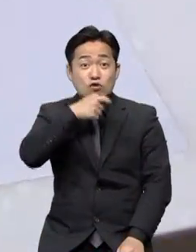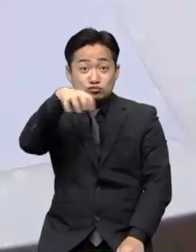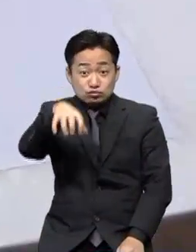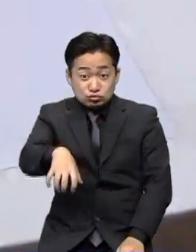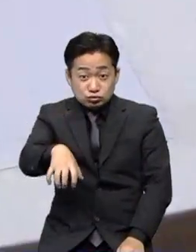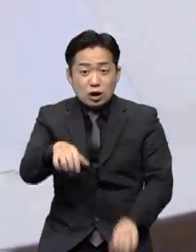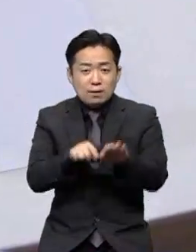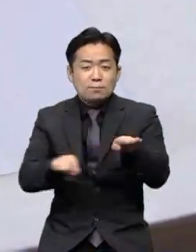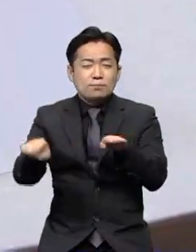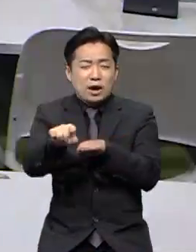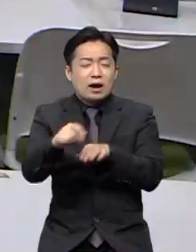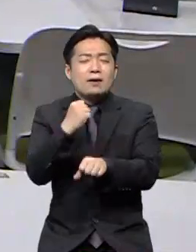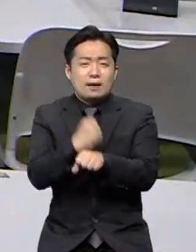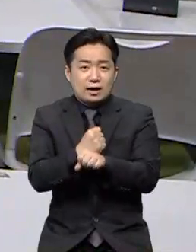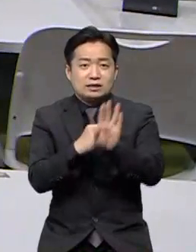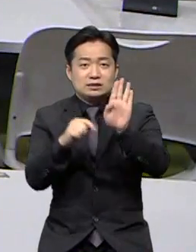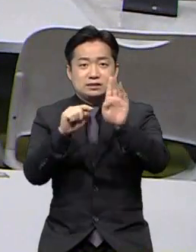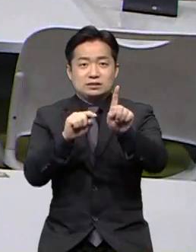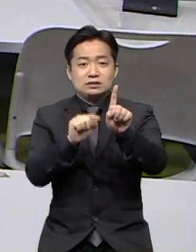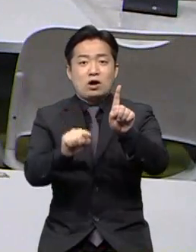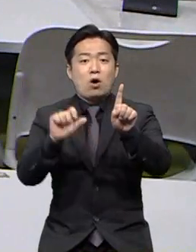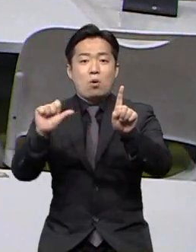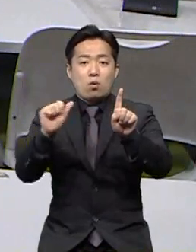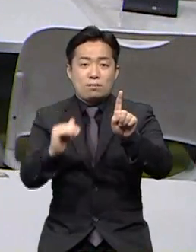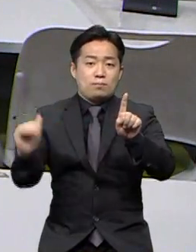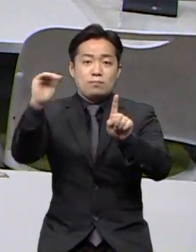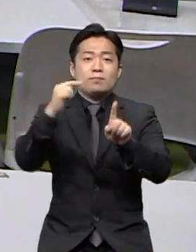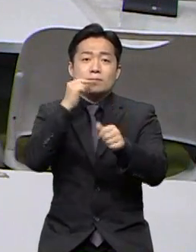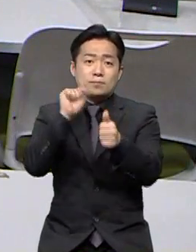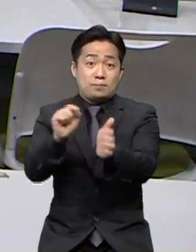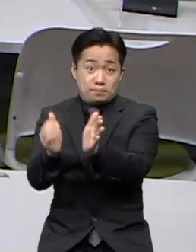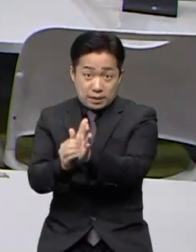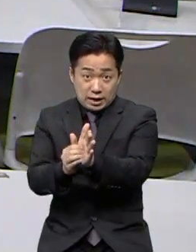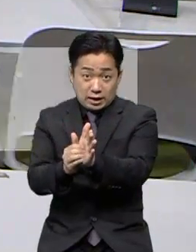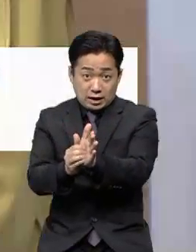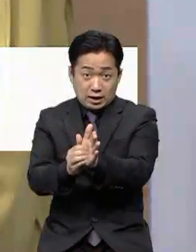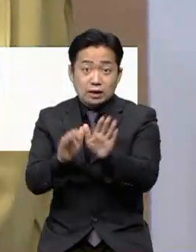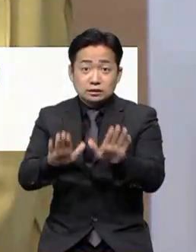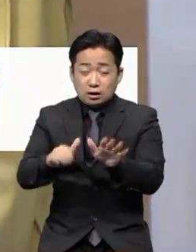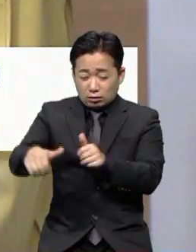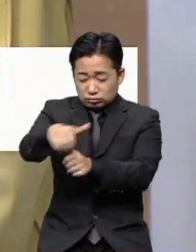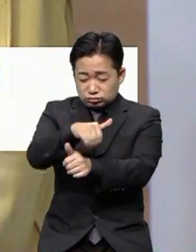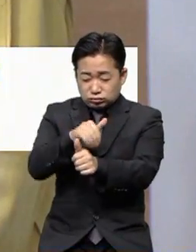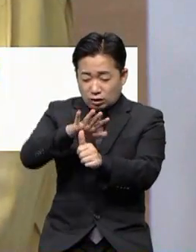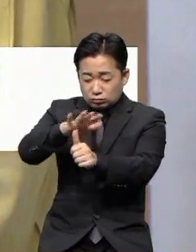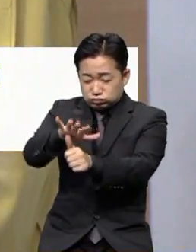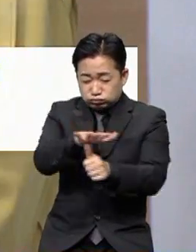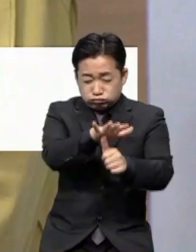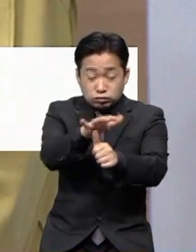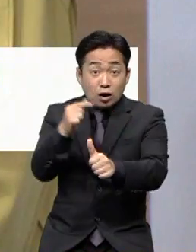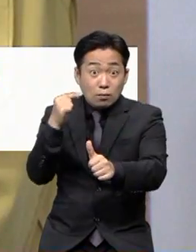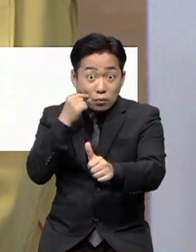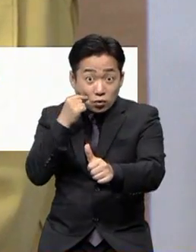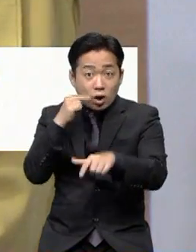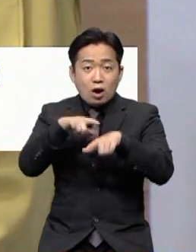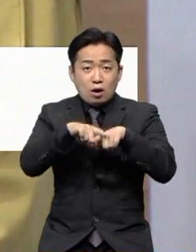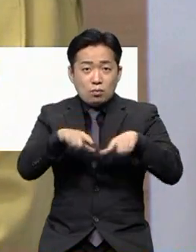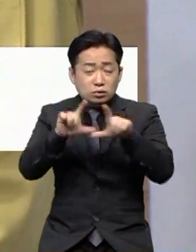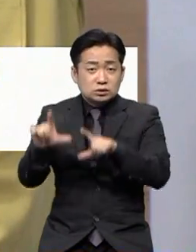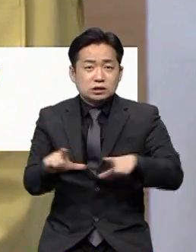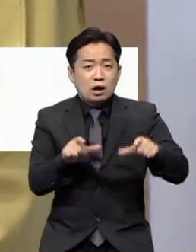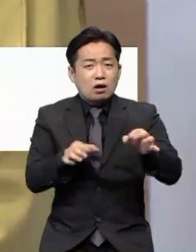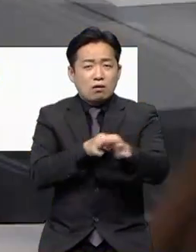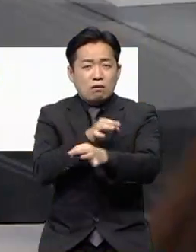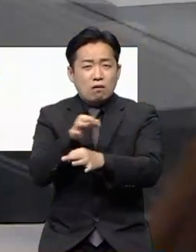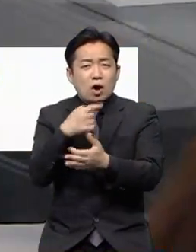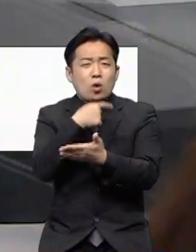거리두기를 1.5단계로 자체 격상한 상태입니다. 정부는 이런 추세를 억제하지 못하면 일상과 경제에